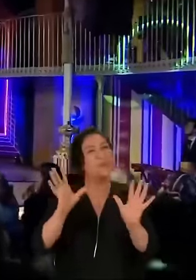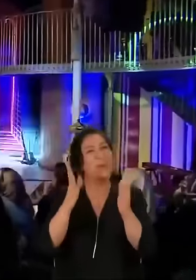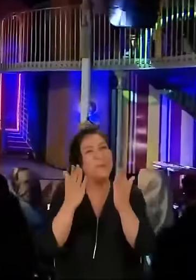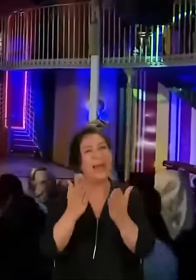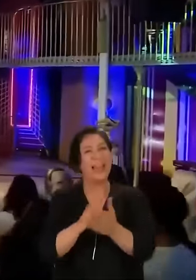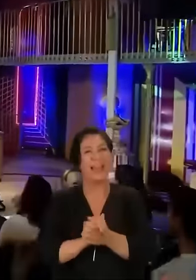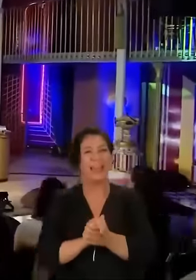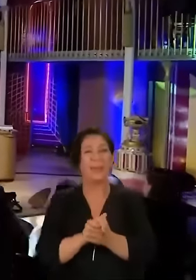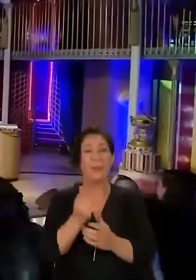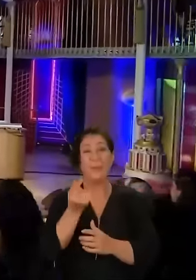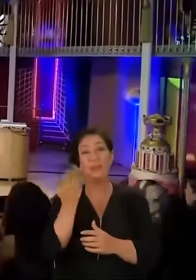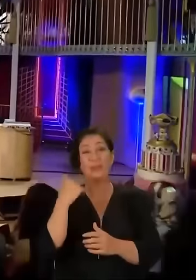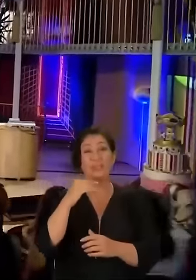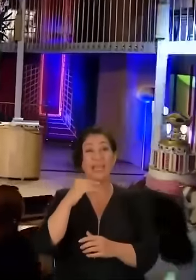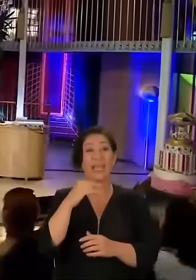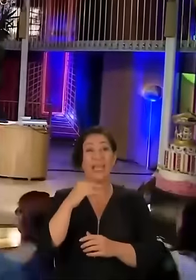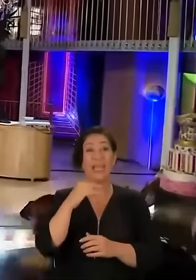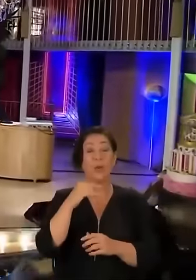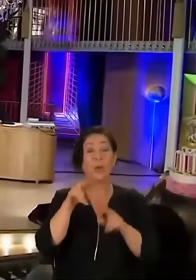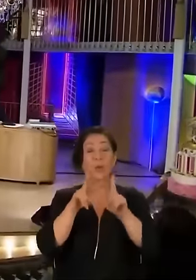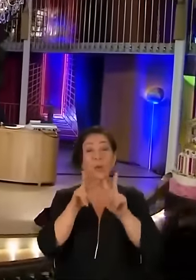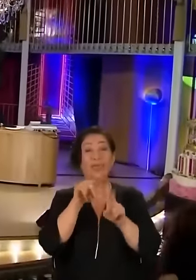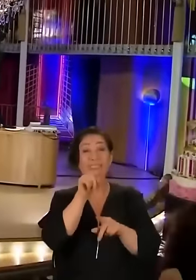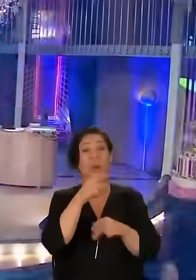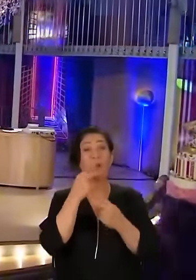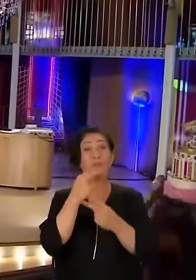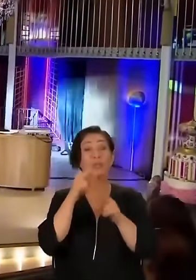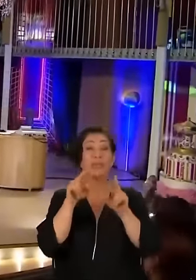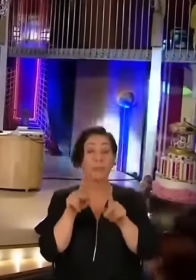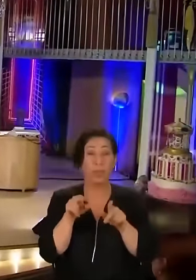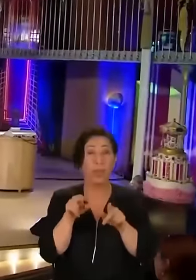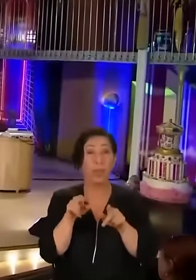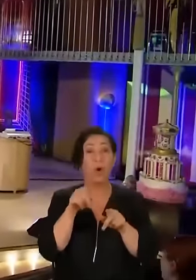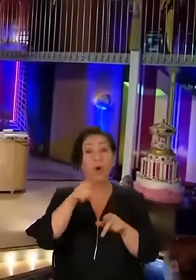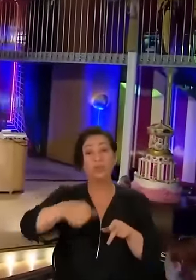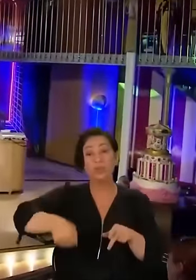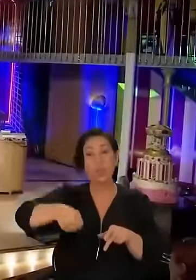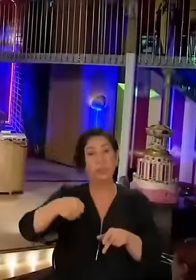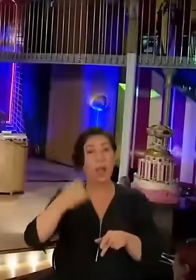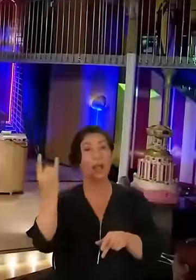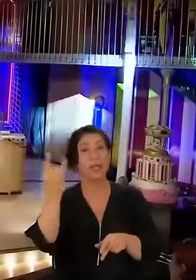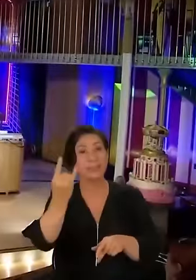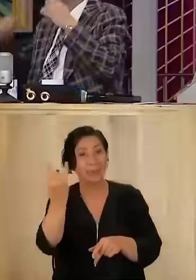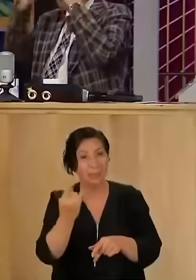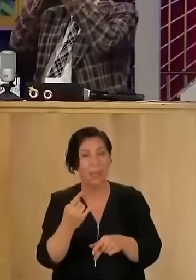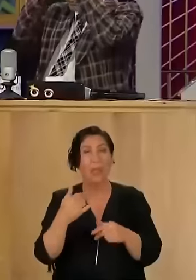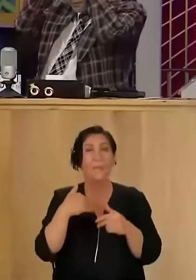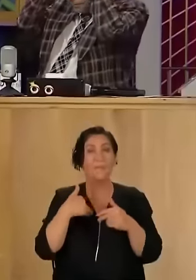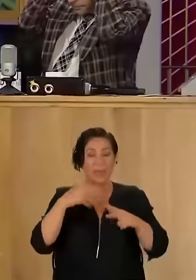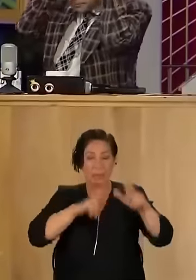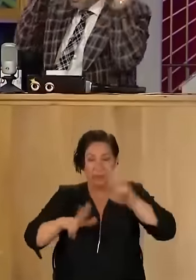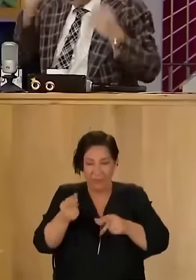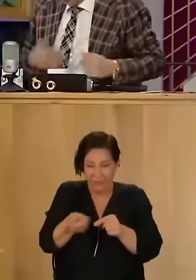Mükemmel. Biraz şimdi, evvel Okan'ın, Murat'ın konuştuğu gibi o çanta taşırdı. Ben